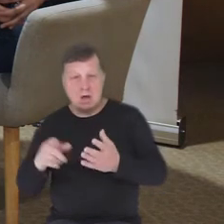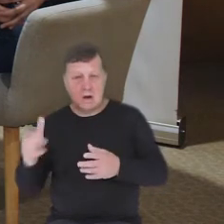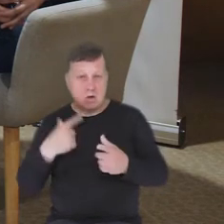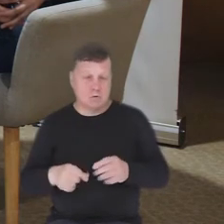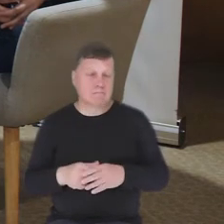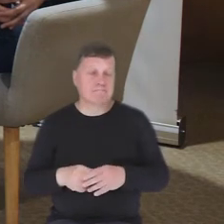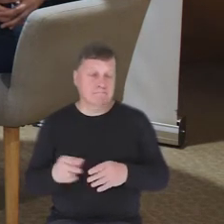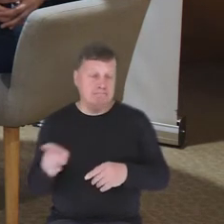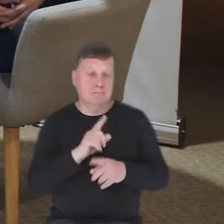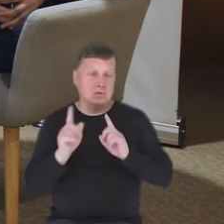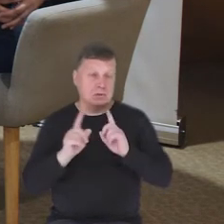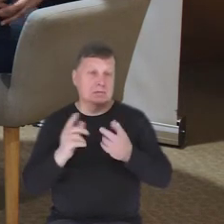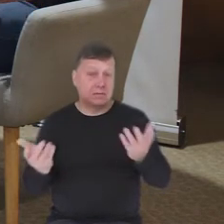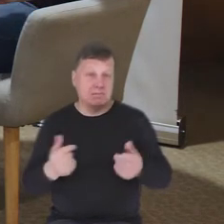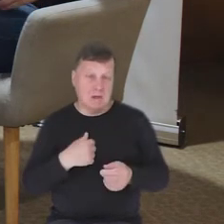razie.